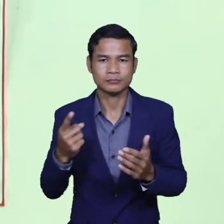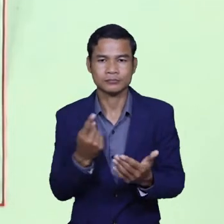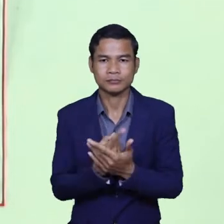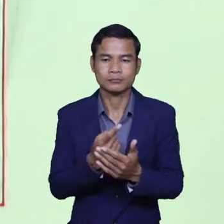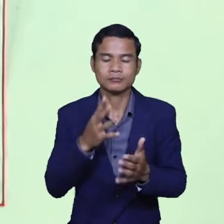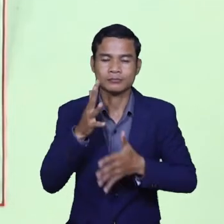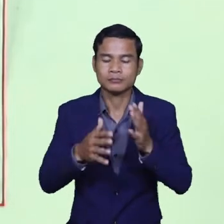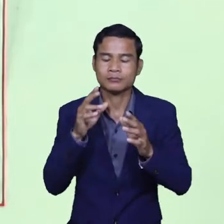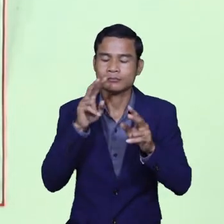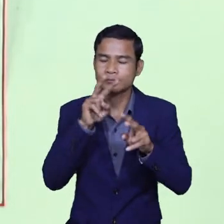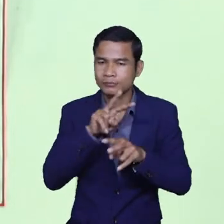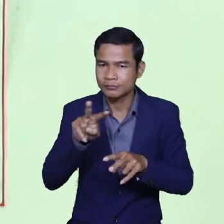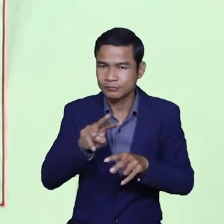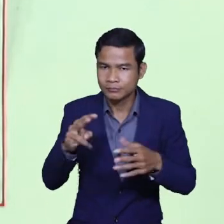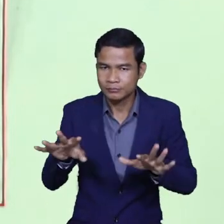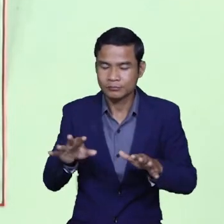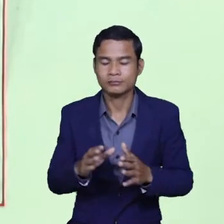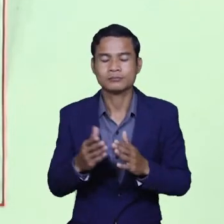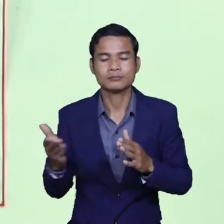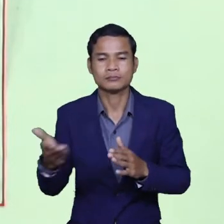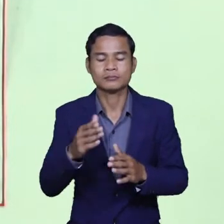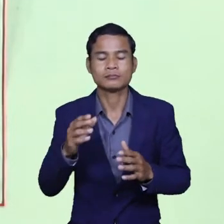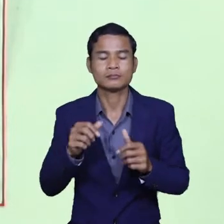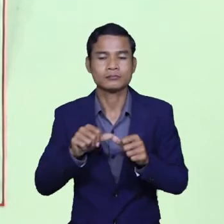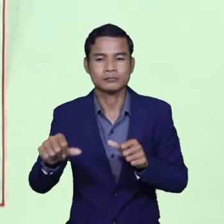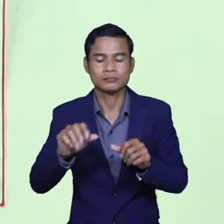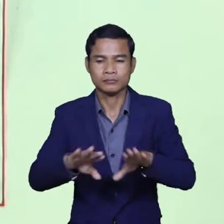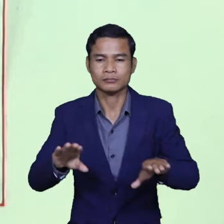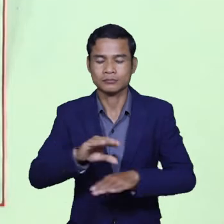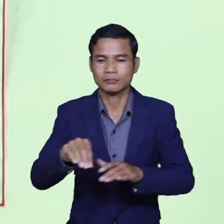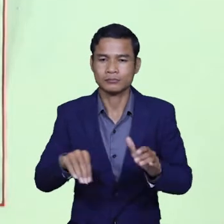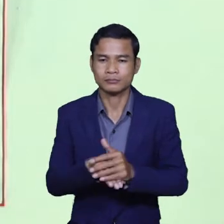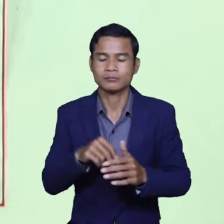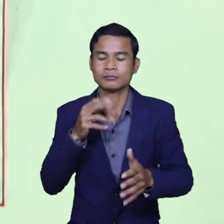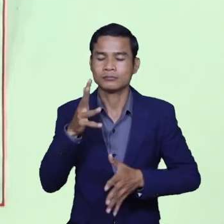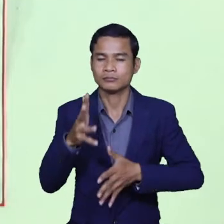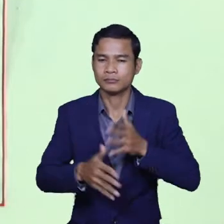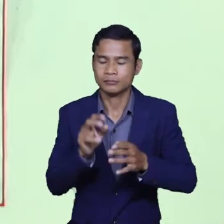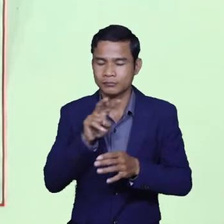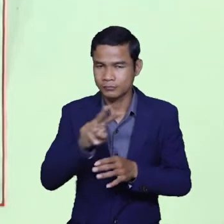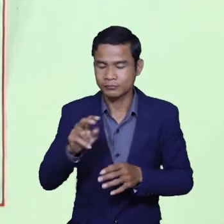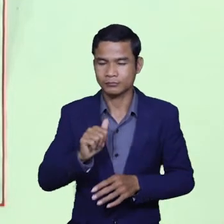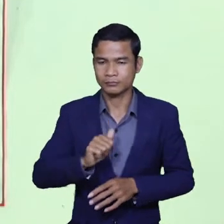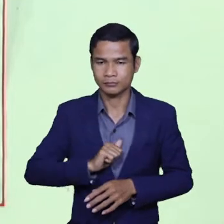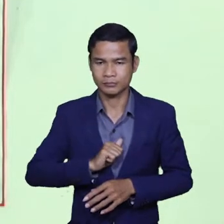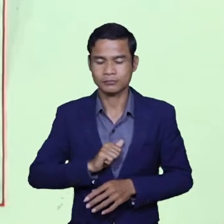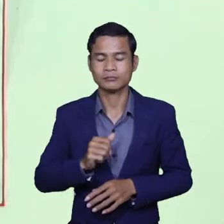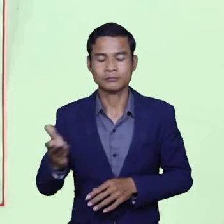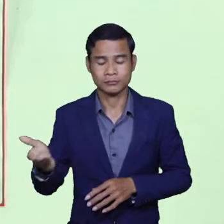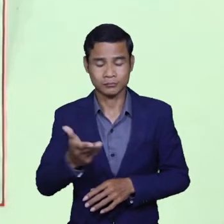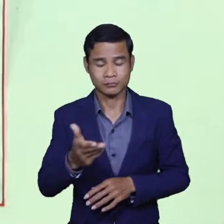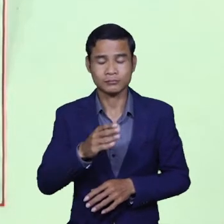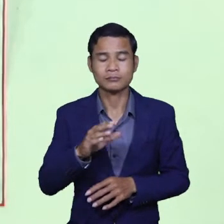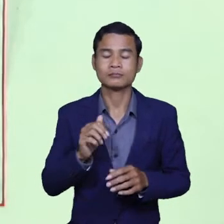ជាមួយអ្នកគ្រូរួចរាល់ហើយណាកូនណាចាអញ្ចឹងជាបន្តកូនកូនទាំងអស់គ្នាចាចូលរួមចាអានខ្លឹមសារមេរៀនស